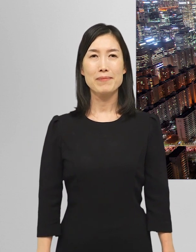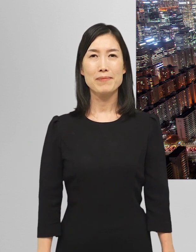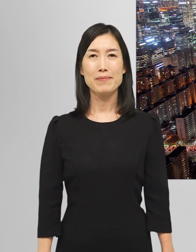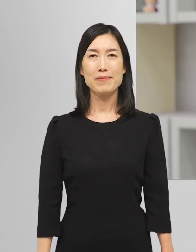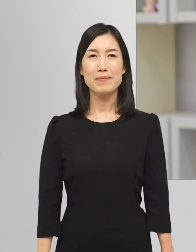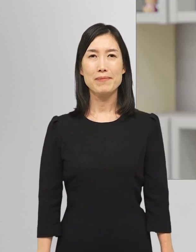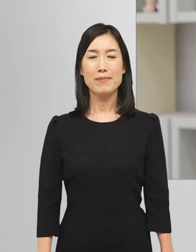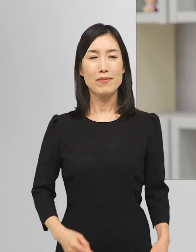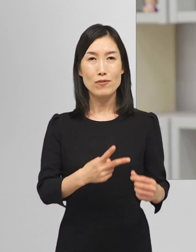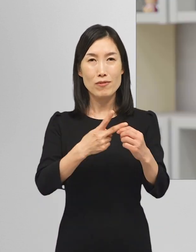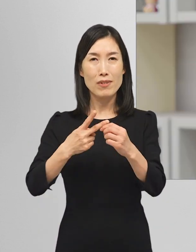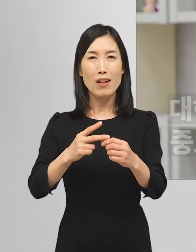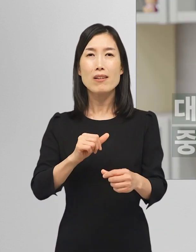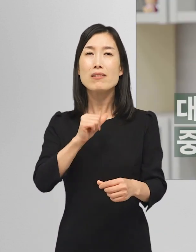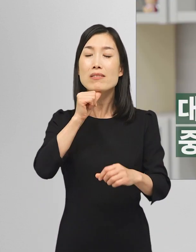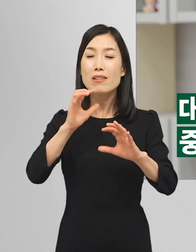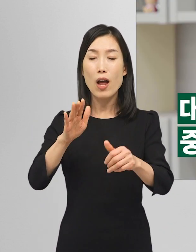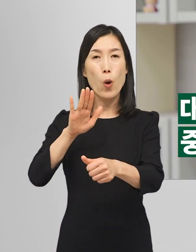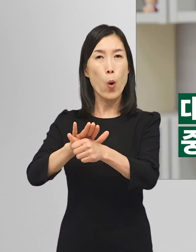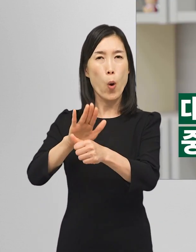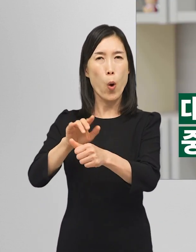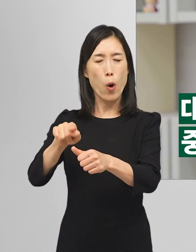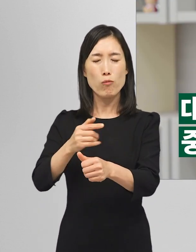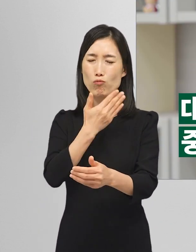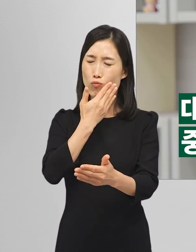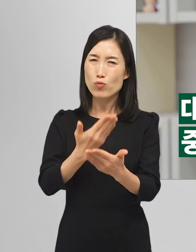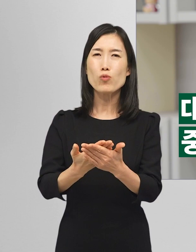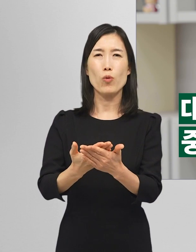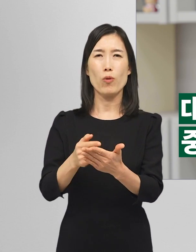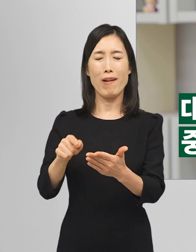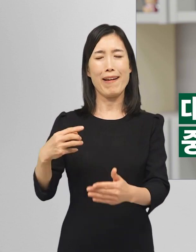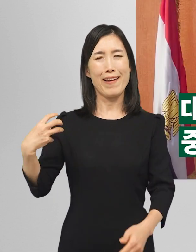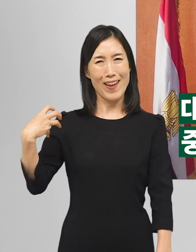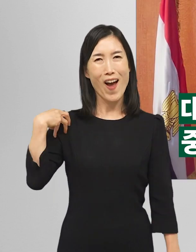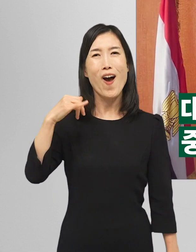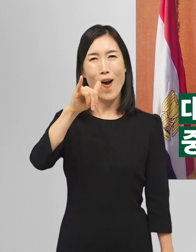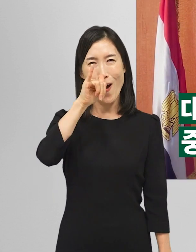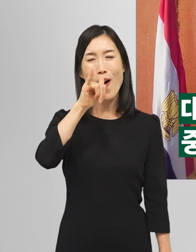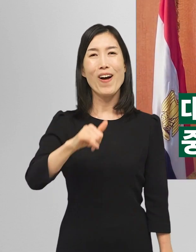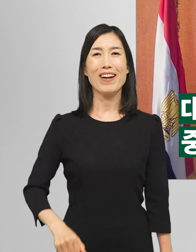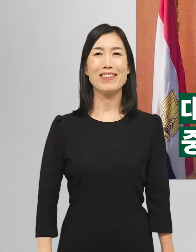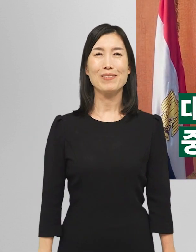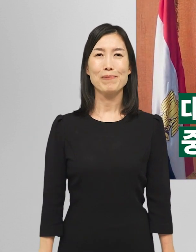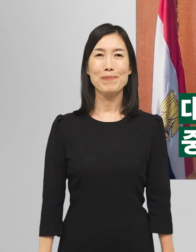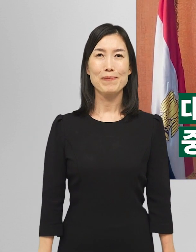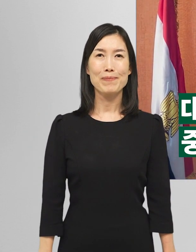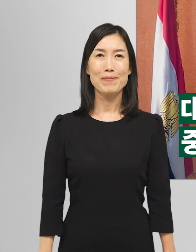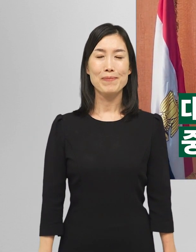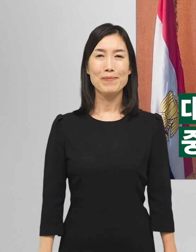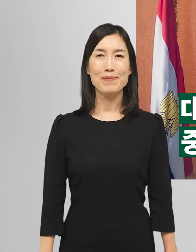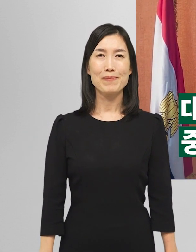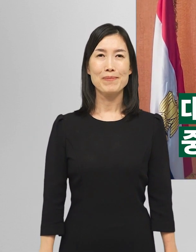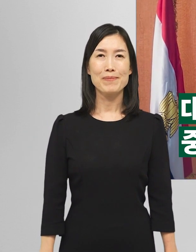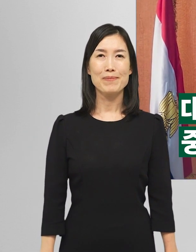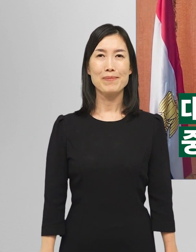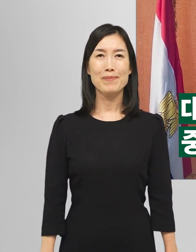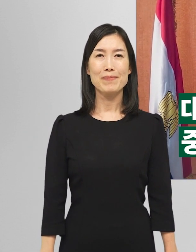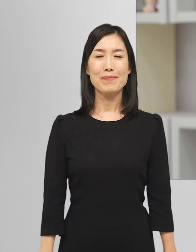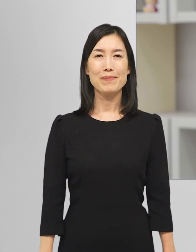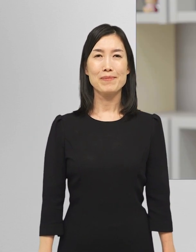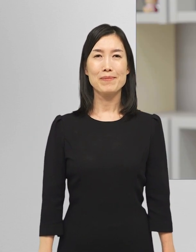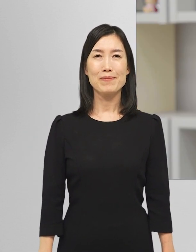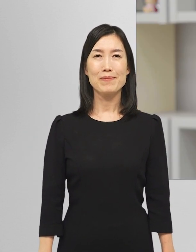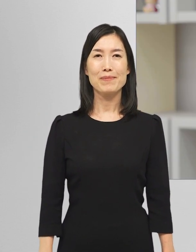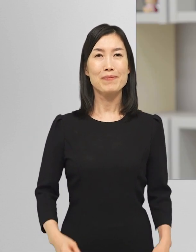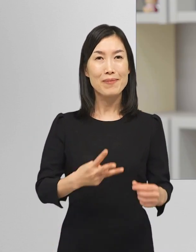하게 된 거죠. 두 번째는 ODA는 우리나라가 추진하고 있는 외교 전략, 대외 전략을 뒷받침하는 중요한 도구가 됩니다.